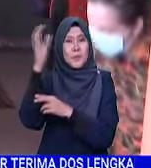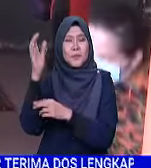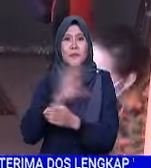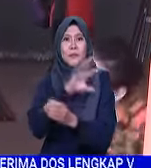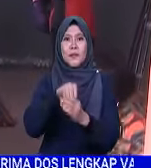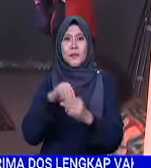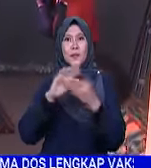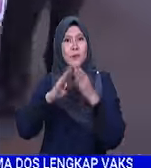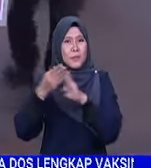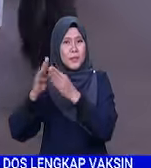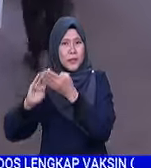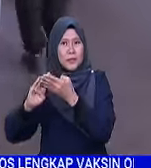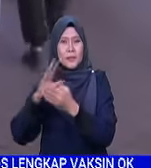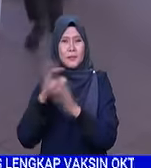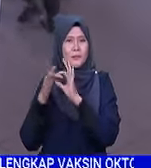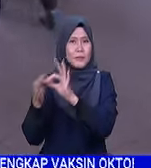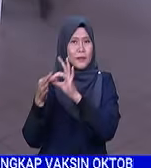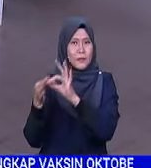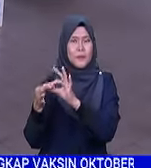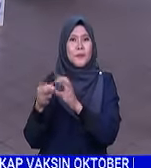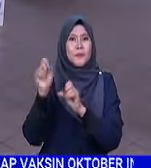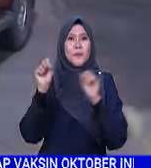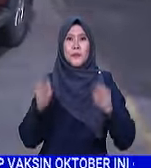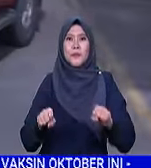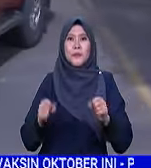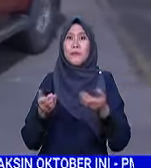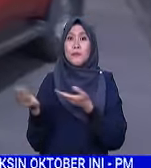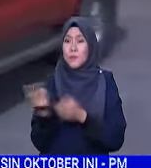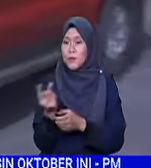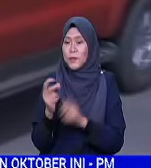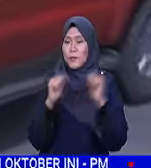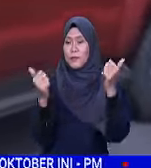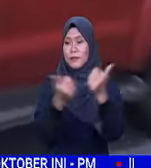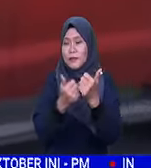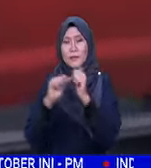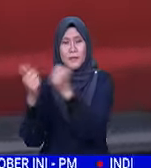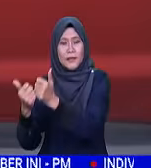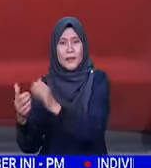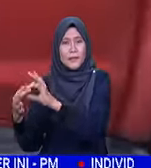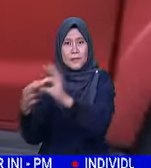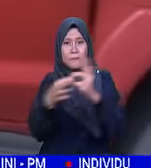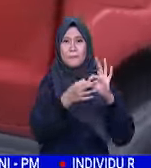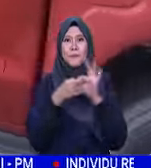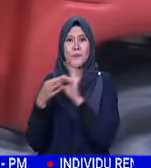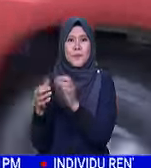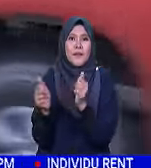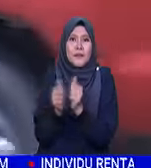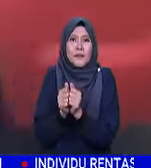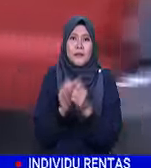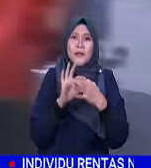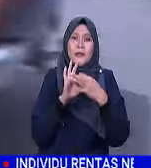penglibatan komuniti atau community engagement yang mampu membawa kedua-dua agensi itu lebih dekat dengan